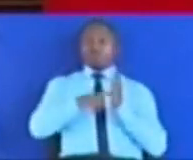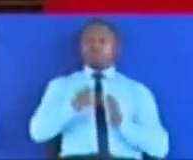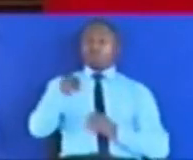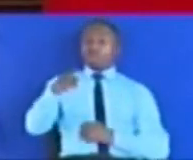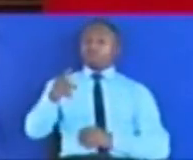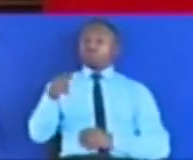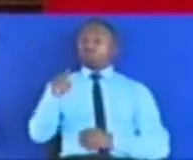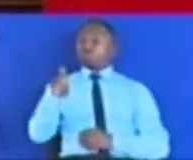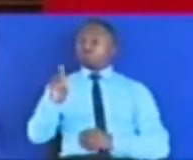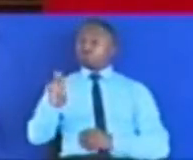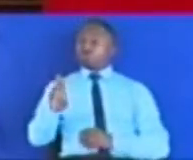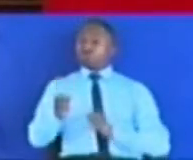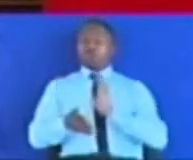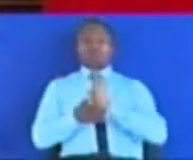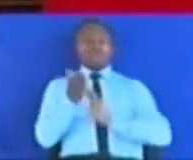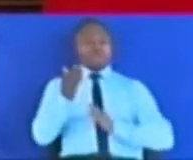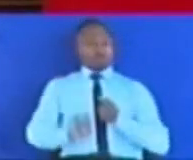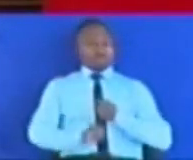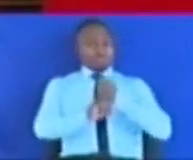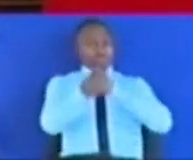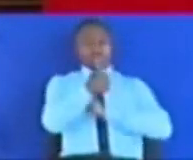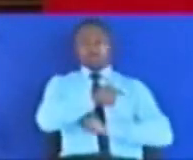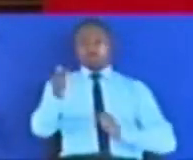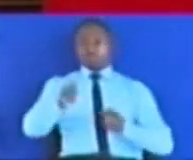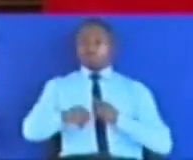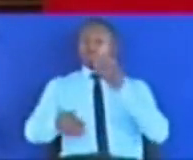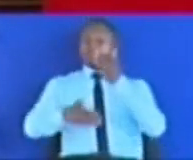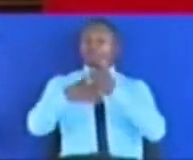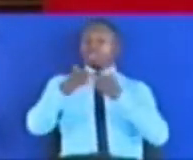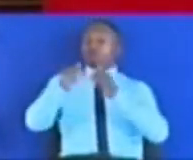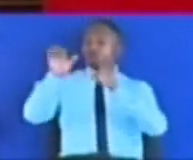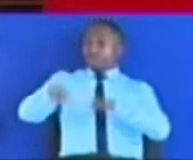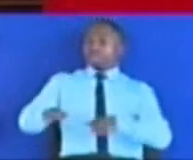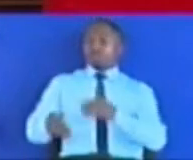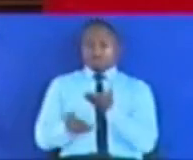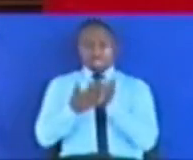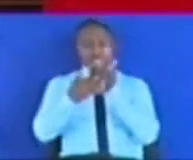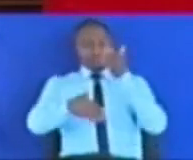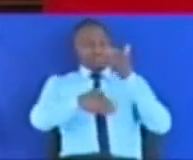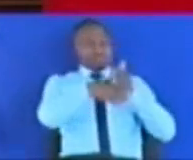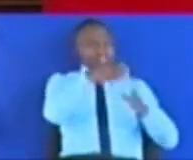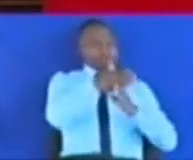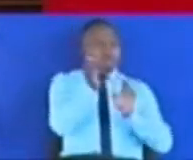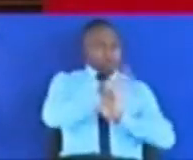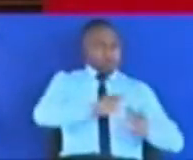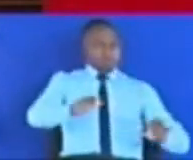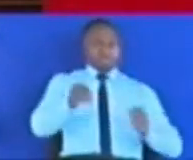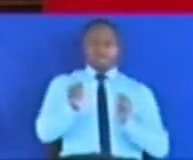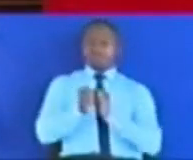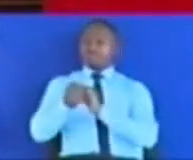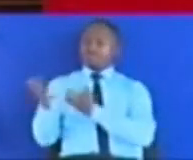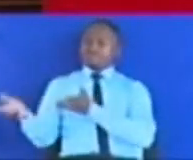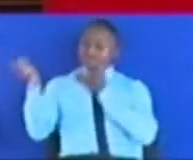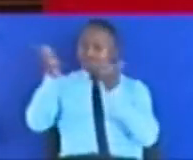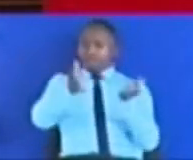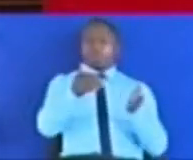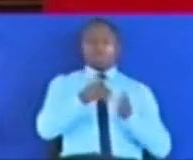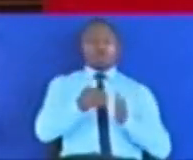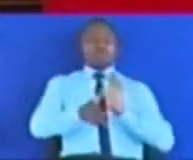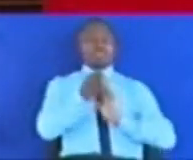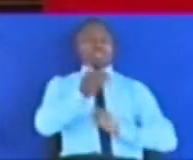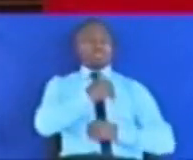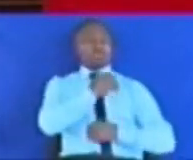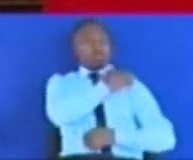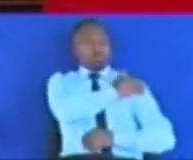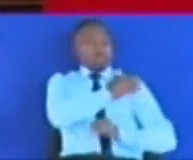Nakatungulu kinahitaji kufanili kuwezeshwa, majengo yaliyobaki yakamilike, vifaa viwekwe ili kiweze kutoa huduma kwa wananchi wetu. Lakini